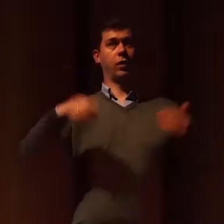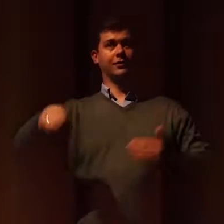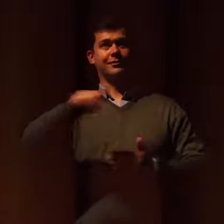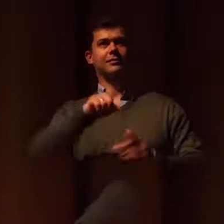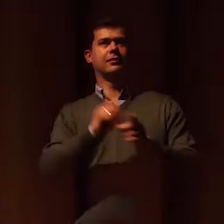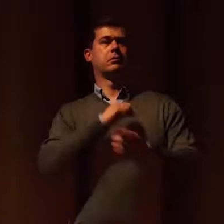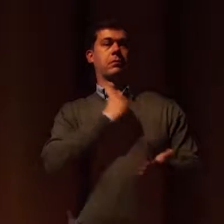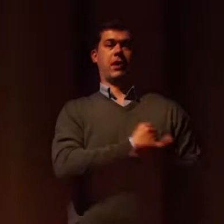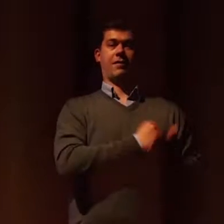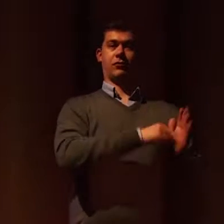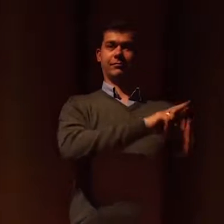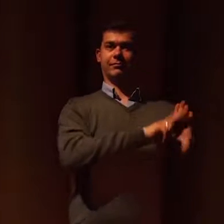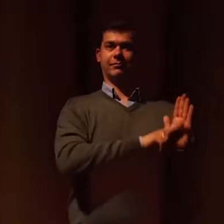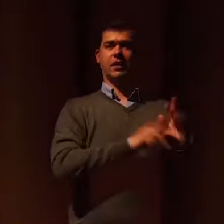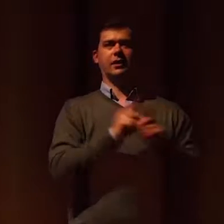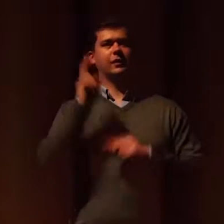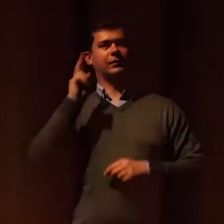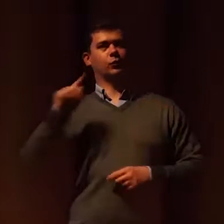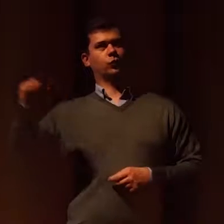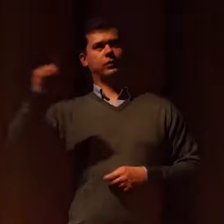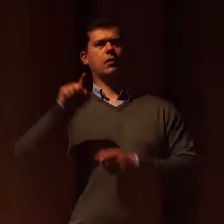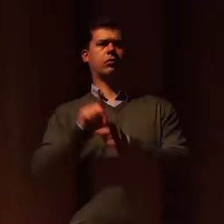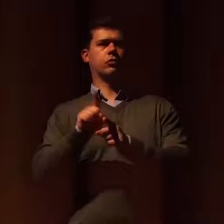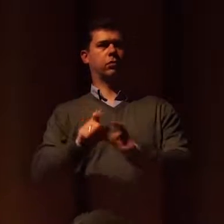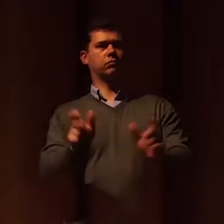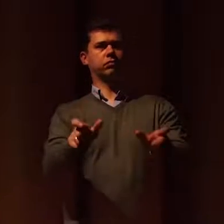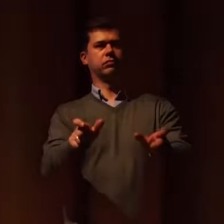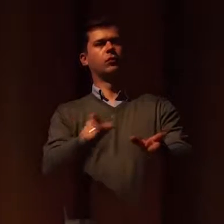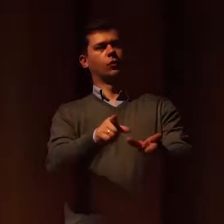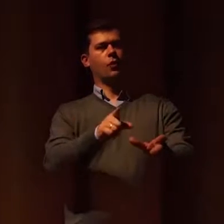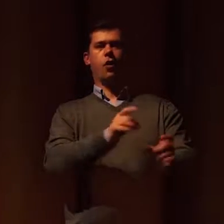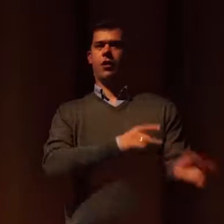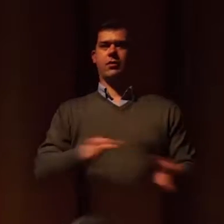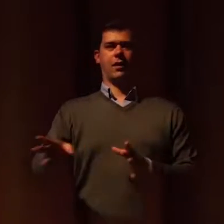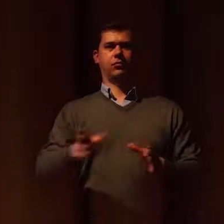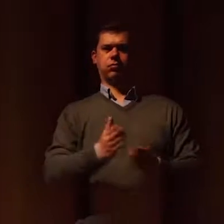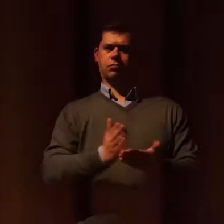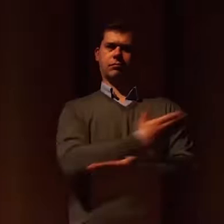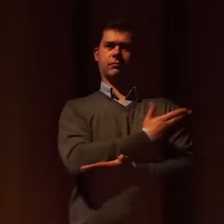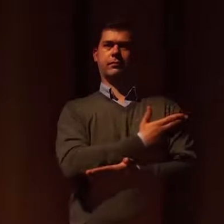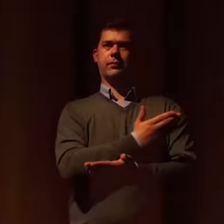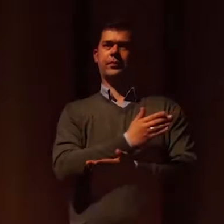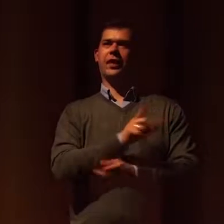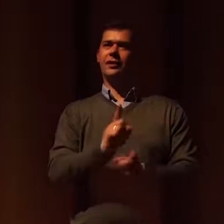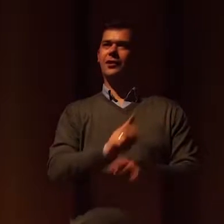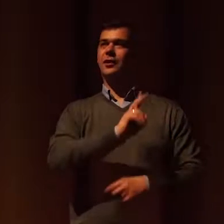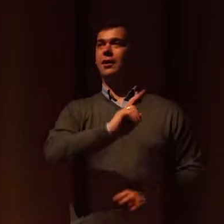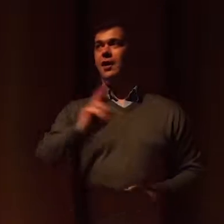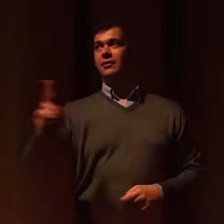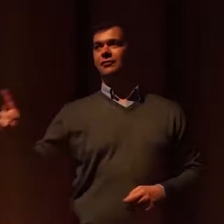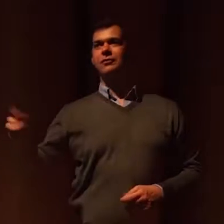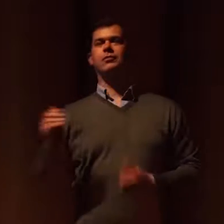prawne i instytucjonalne żeby odpowiednio reagować ale my wszyscy musimy być